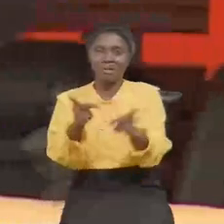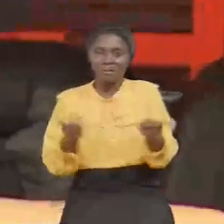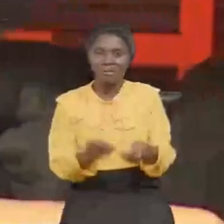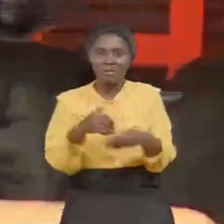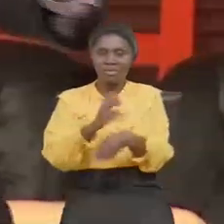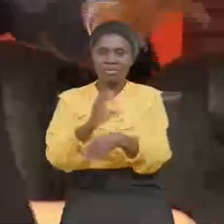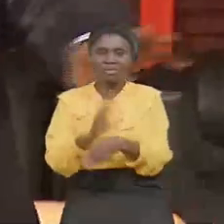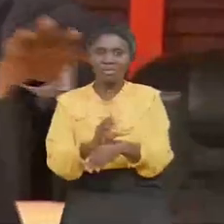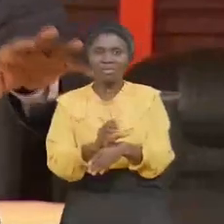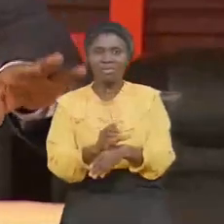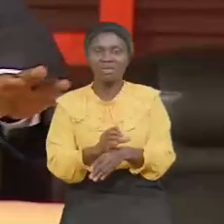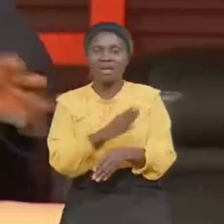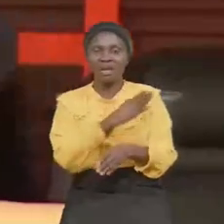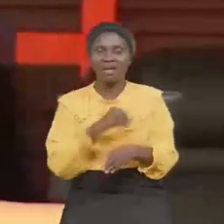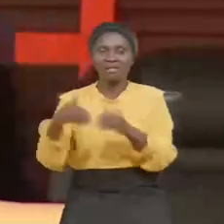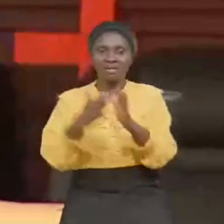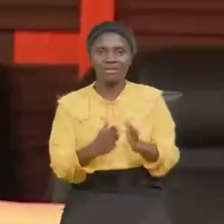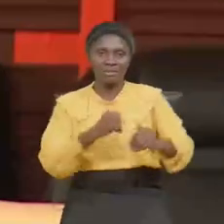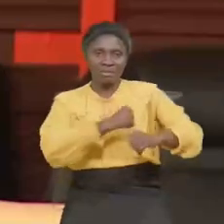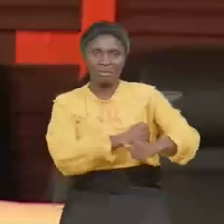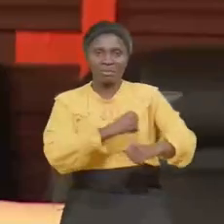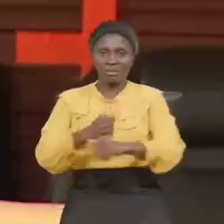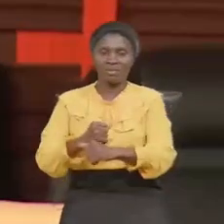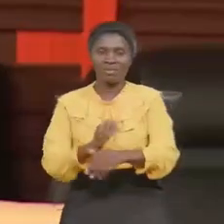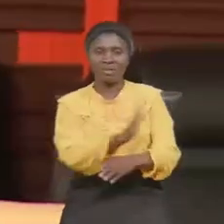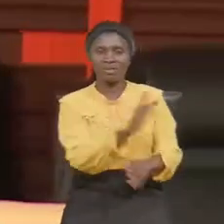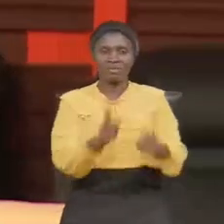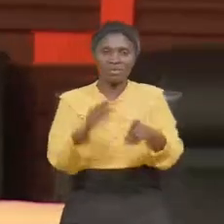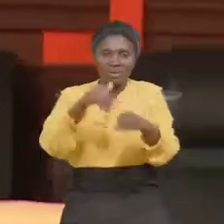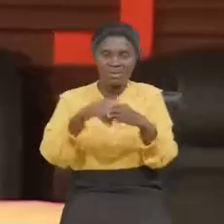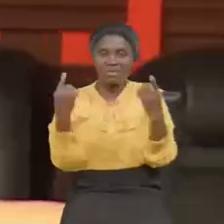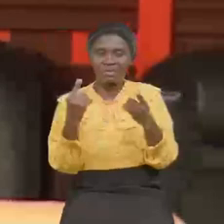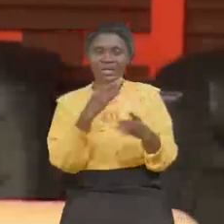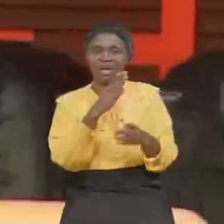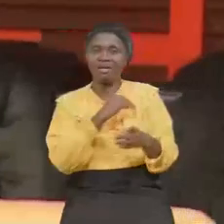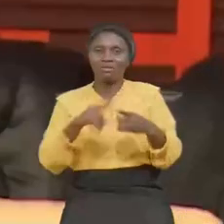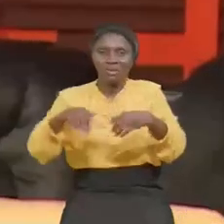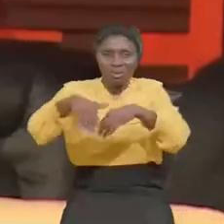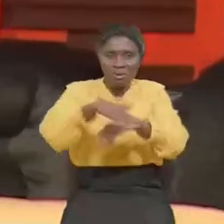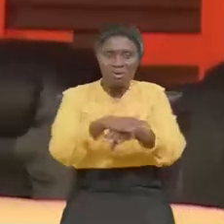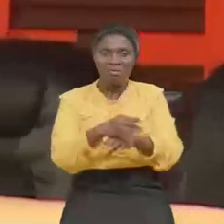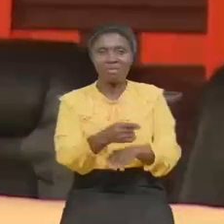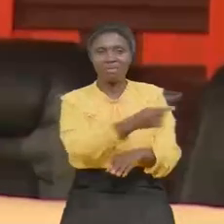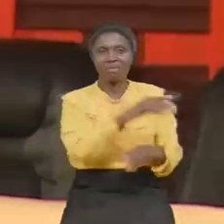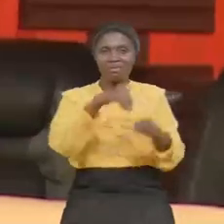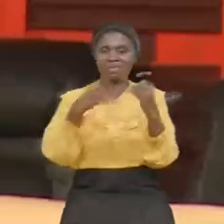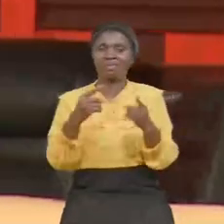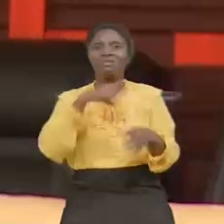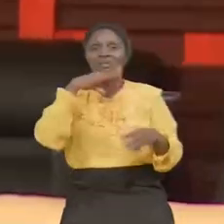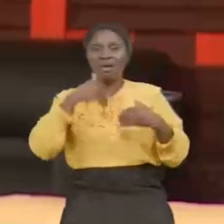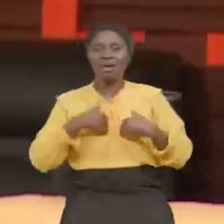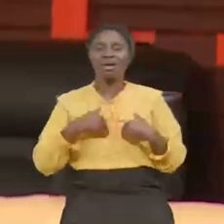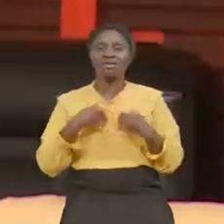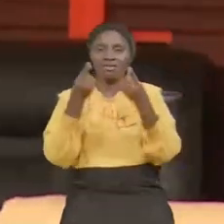doit protéger ces gens dans le péché. Il cache dans le péché. La corruption est entrée parmi nous. Et